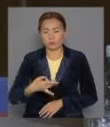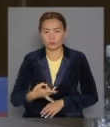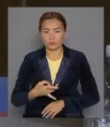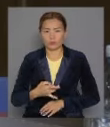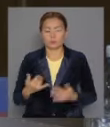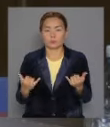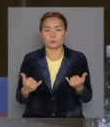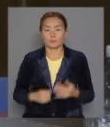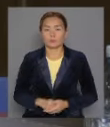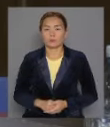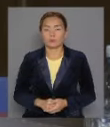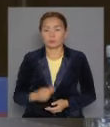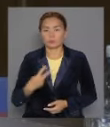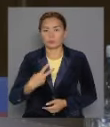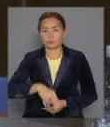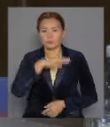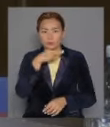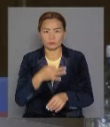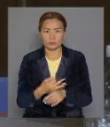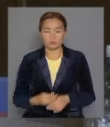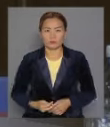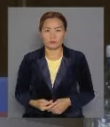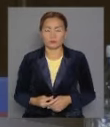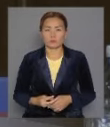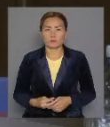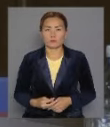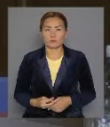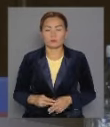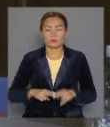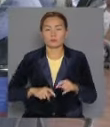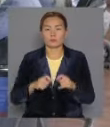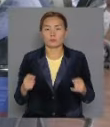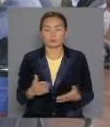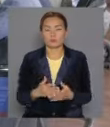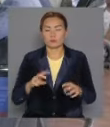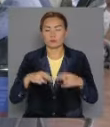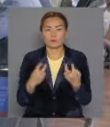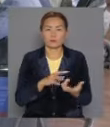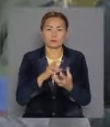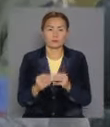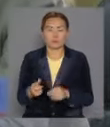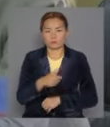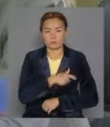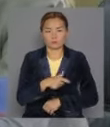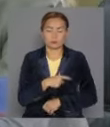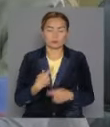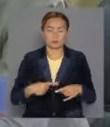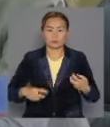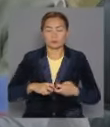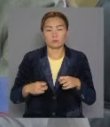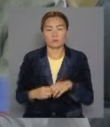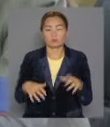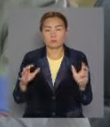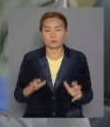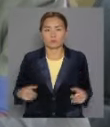департамент, қазіргі кезде 20 департамент, осындай департаменттер құрылған болатын. Отырысты қорытындылаған депутаттар көтерілген мәселелерді